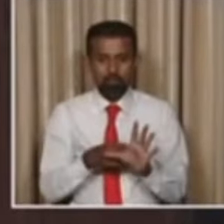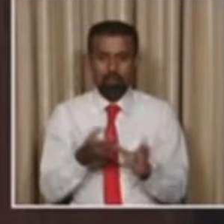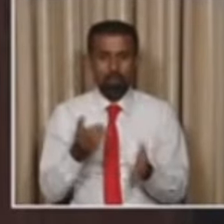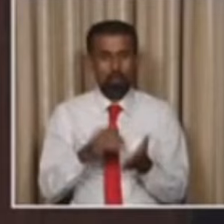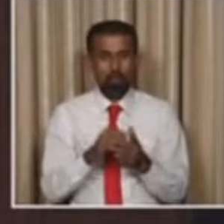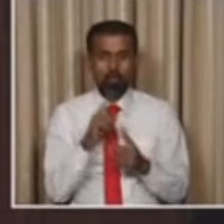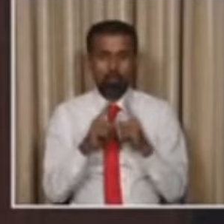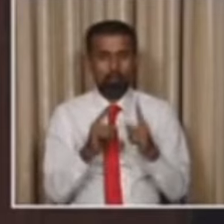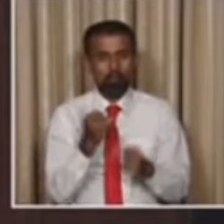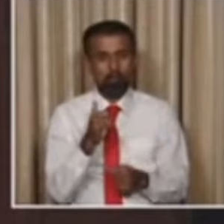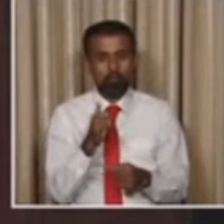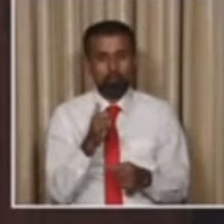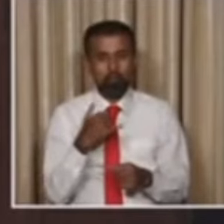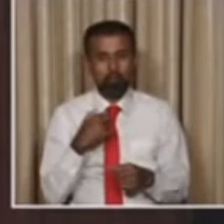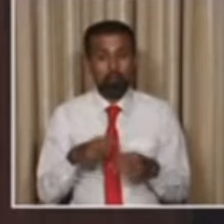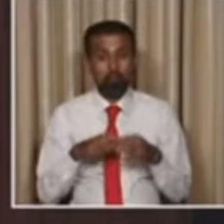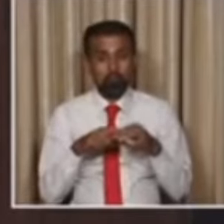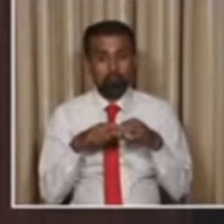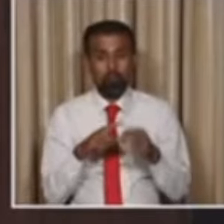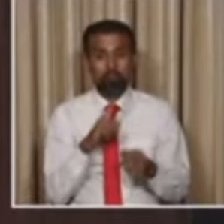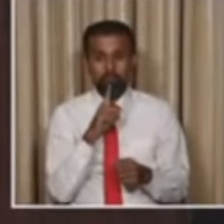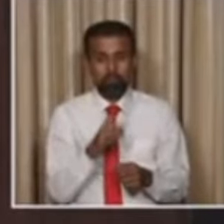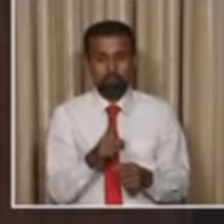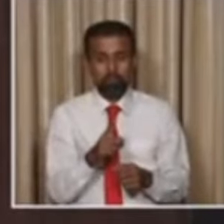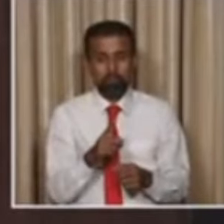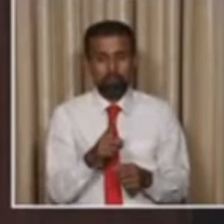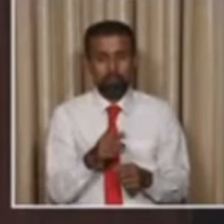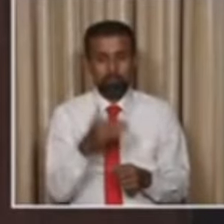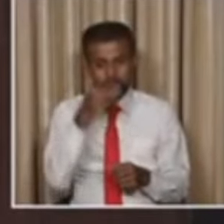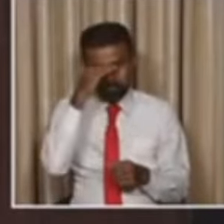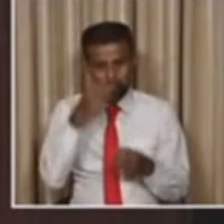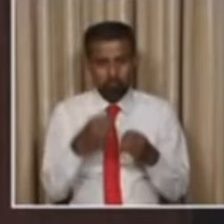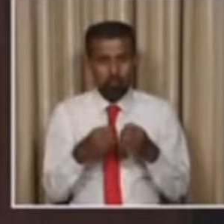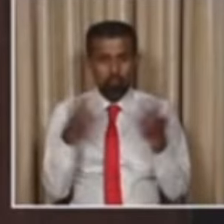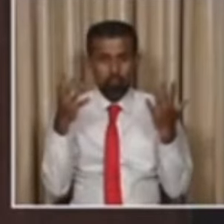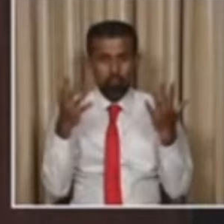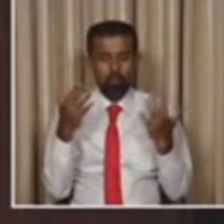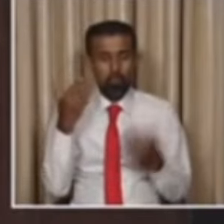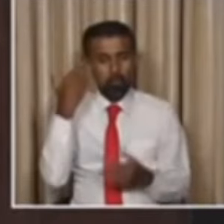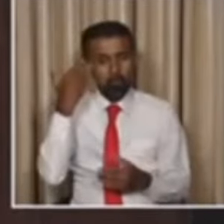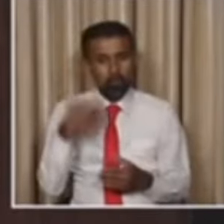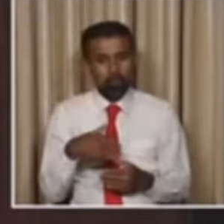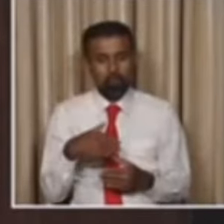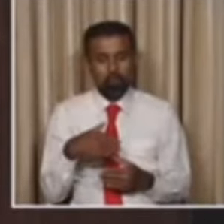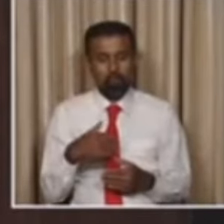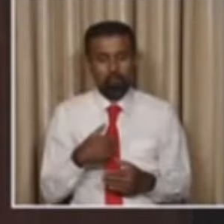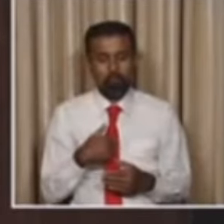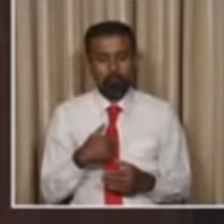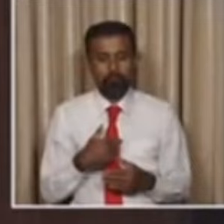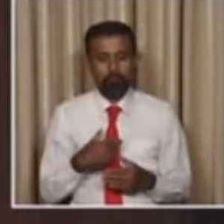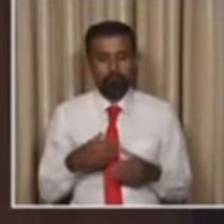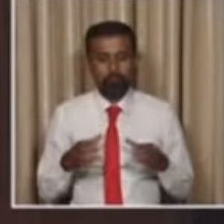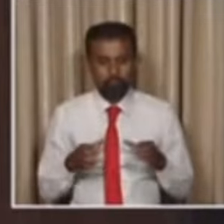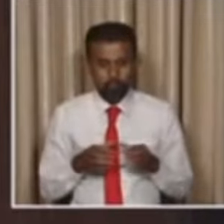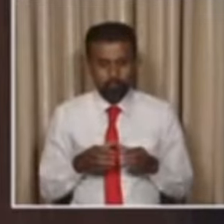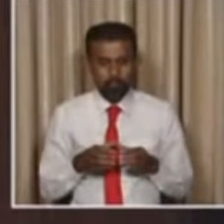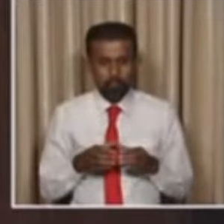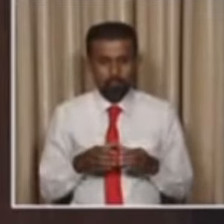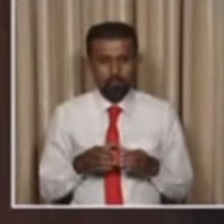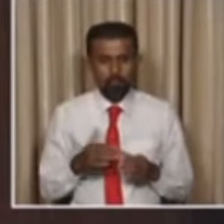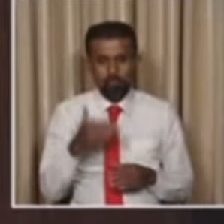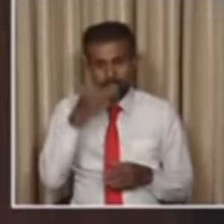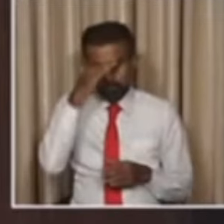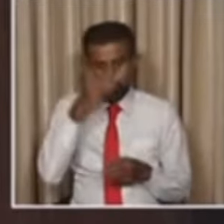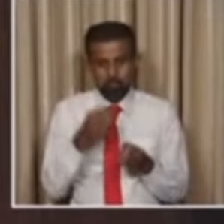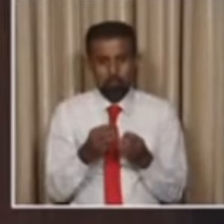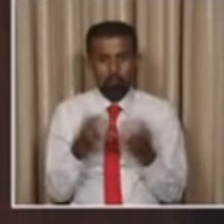වෙයි. අපි මේ ප්‍රශ්න ගැන කතා කරන්න ඕනේ මේ වාස්කු ප්‍රහාරය නිසා ජීවිත අහිමි වෙච්ච දැන් අපි එක පැත්තකින් ගත්තාම දැන් මේ පාස්කු